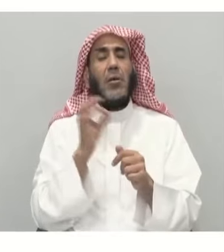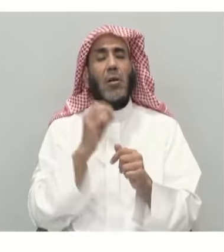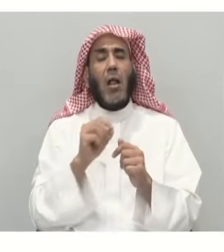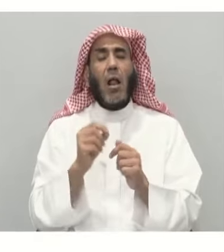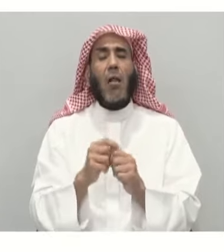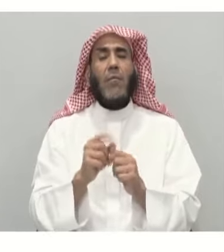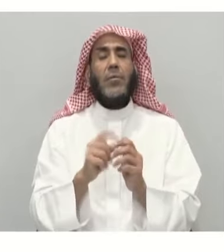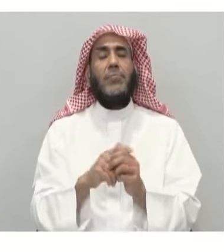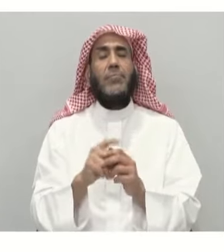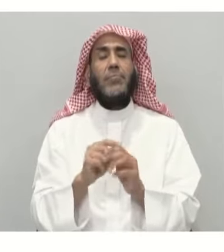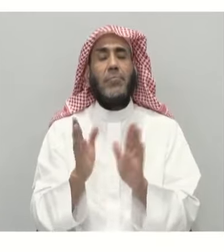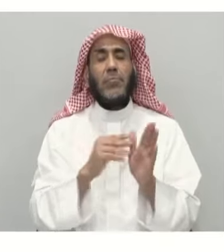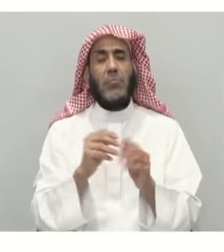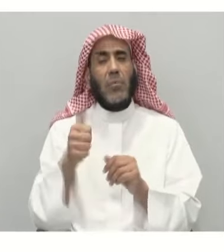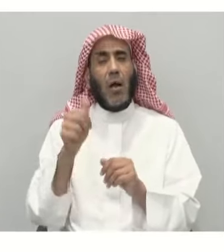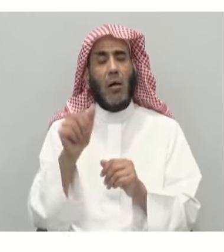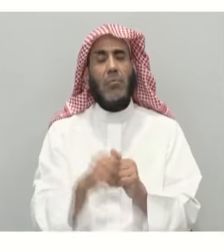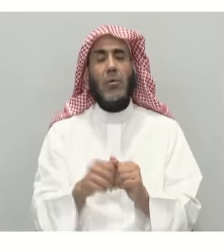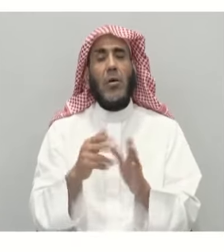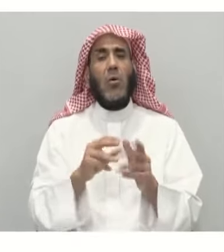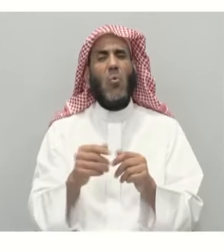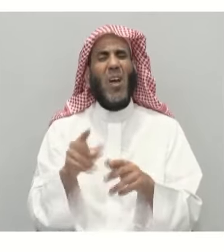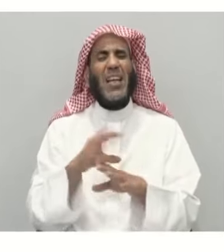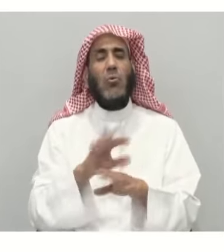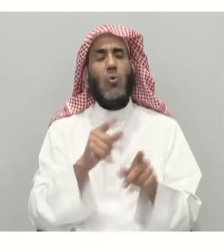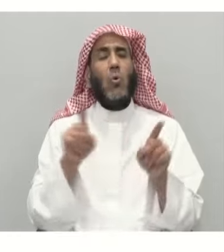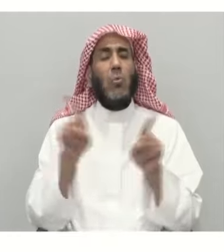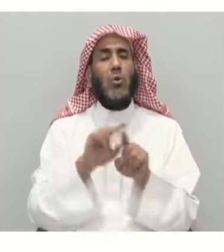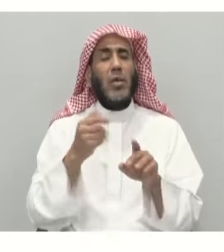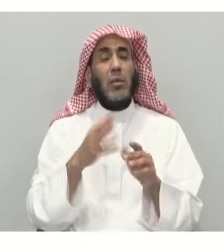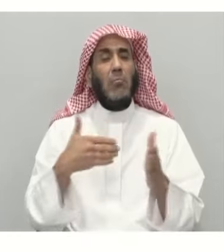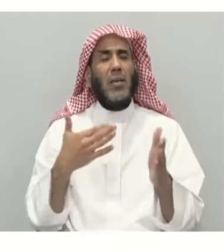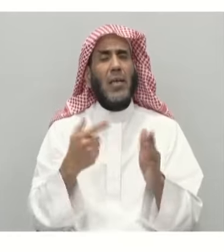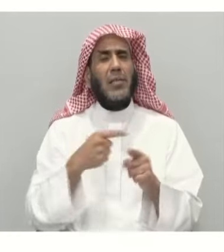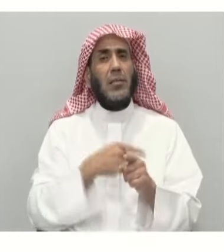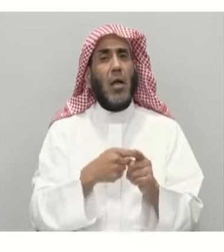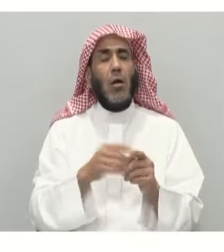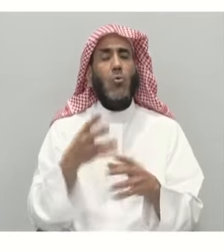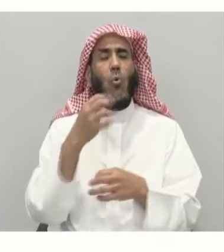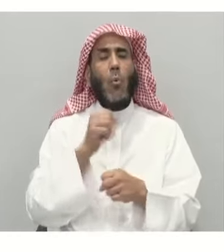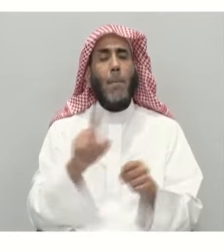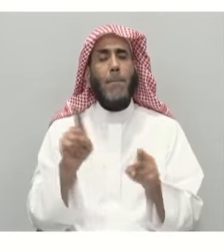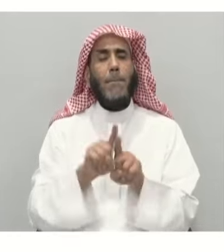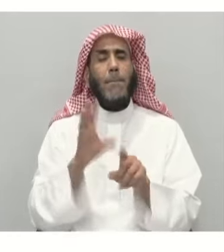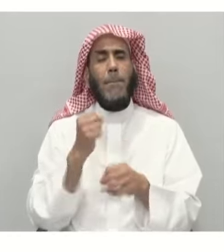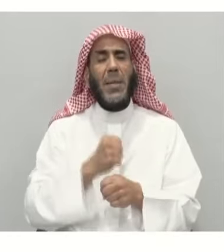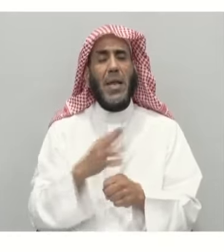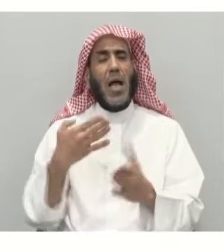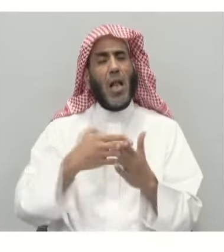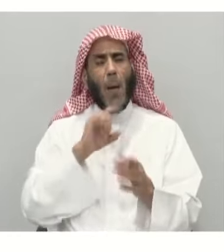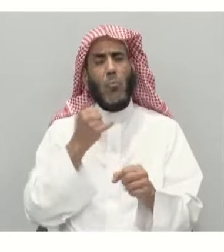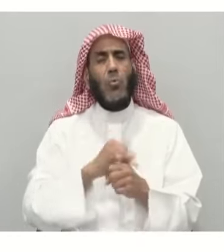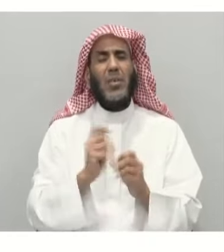الفتح في قوله ولا تنكحوا المشركات حتى يؤمن لفظه يؤمن هنا حركه الهمزه